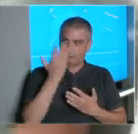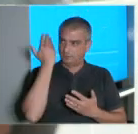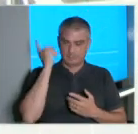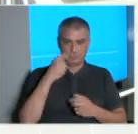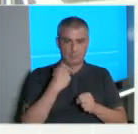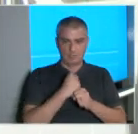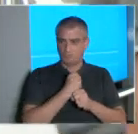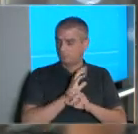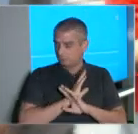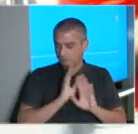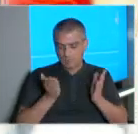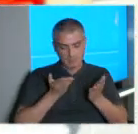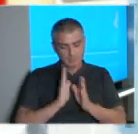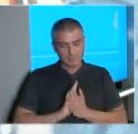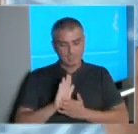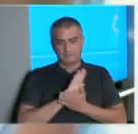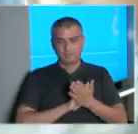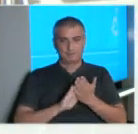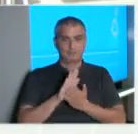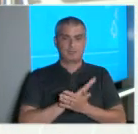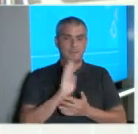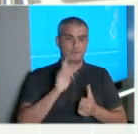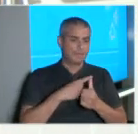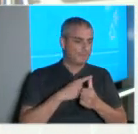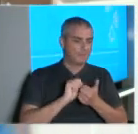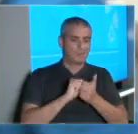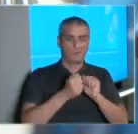צריכים לעשות זה, בלי להתייחס לביבי או